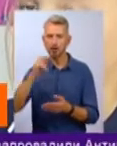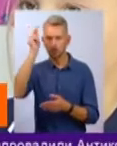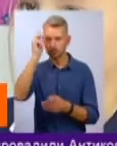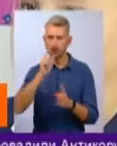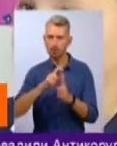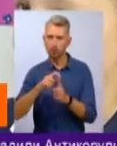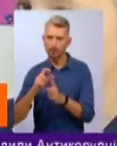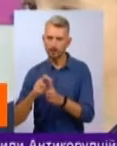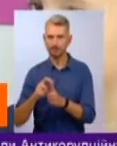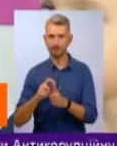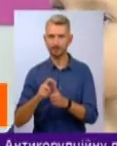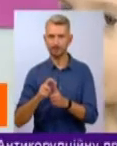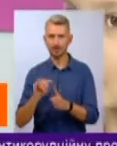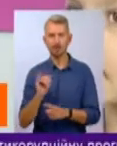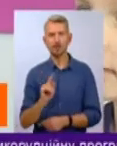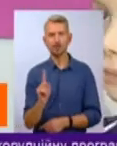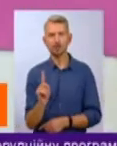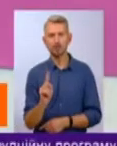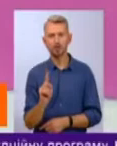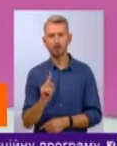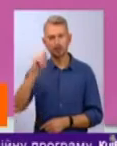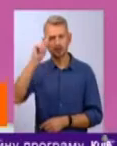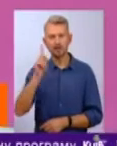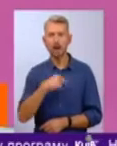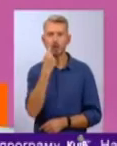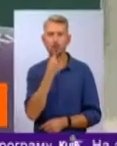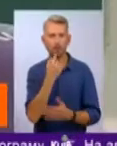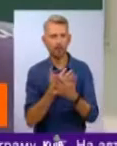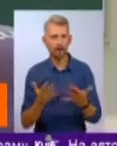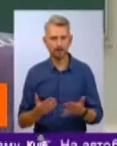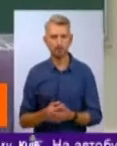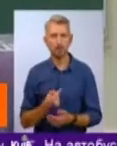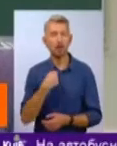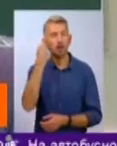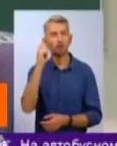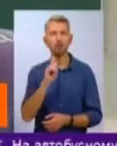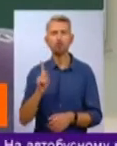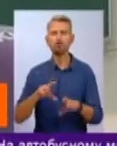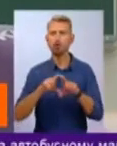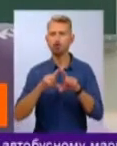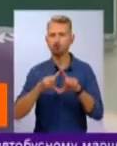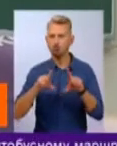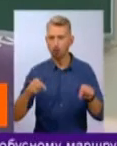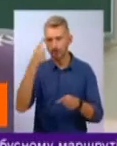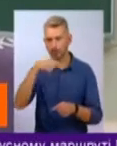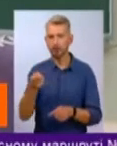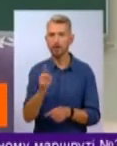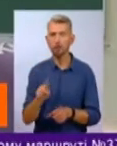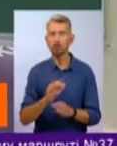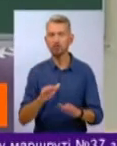букви, і щоб знати мови різні. Я думаю, що школи придумали для того, щоб